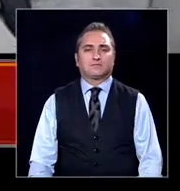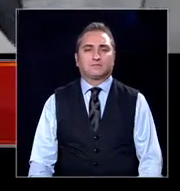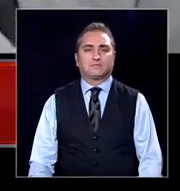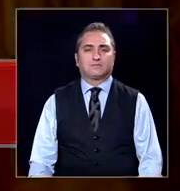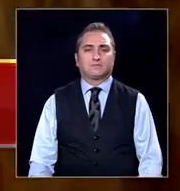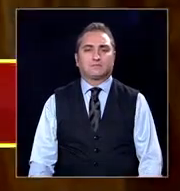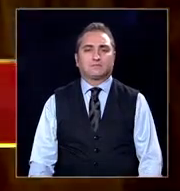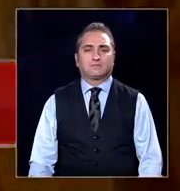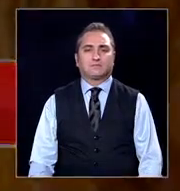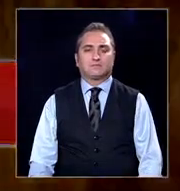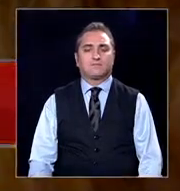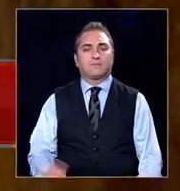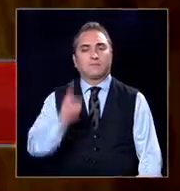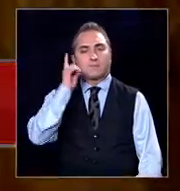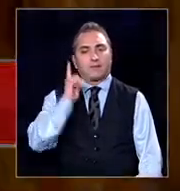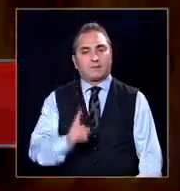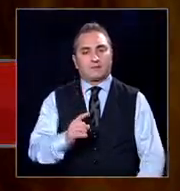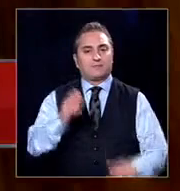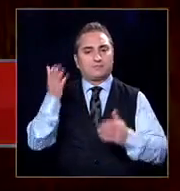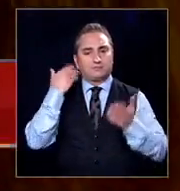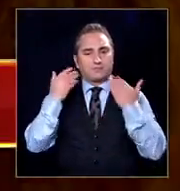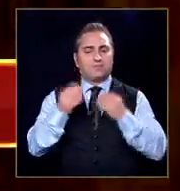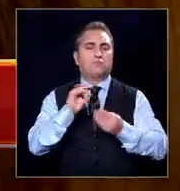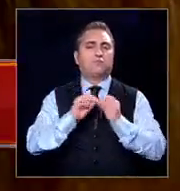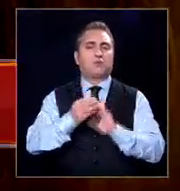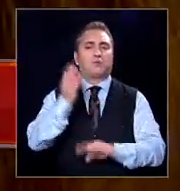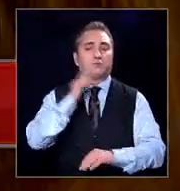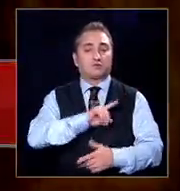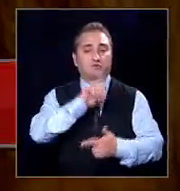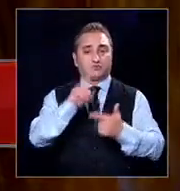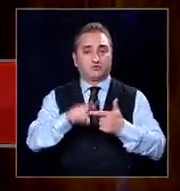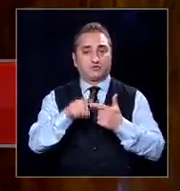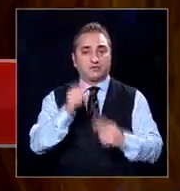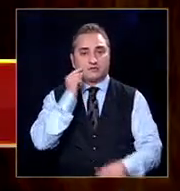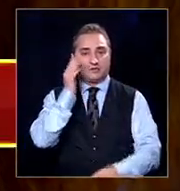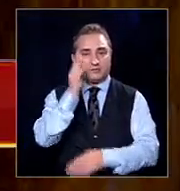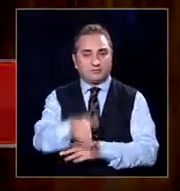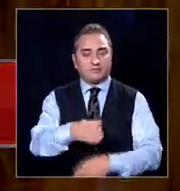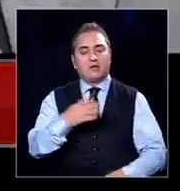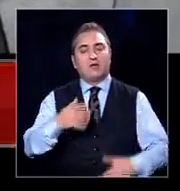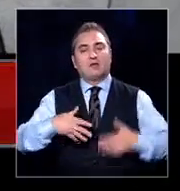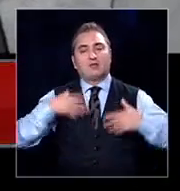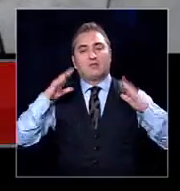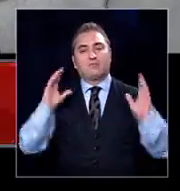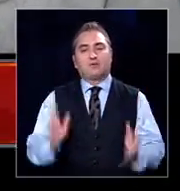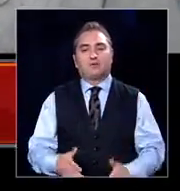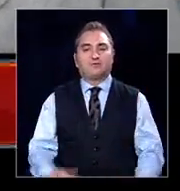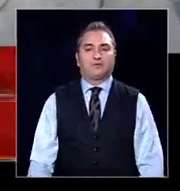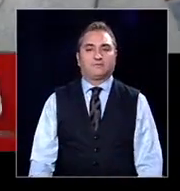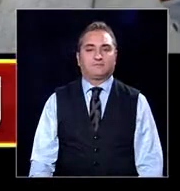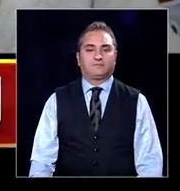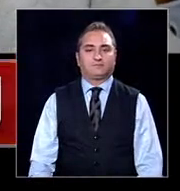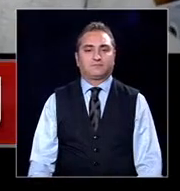bana gel dedi. İlk uygulamada problem yoktu ama ikinci gidişi tek kelimeyle hüsrandı. Boyayı kullandıktan